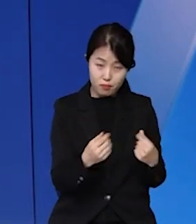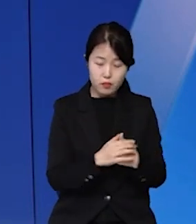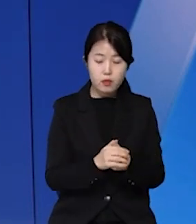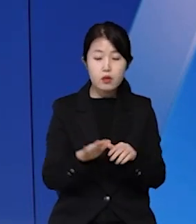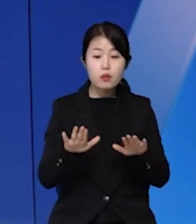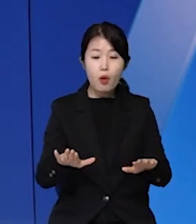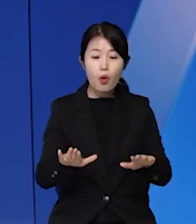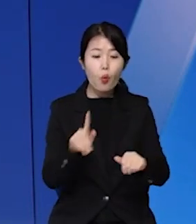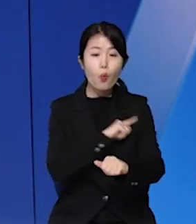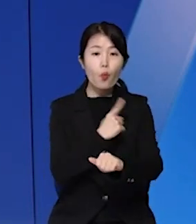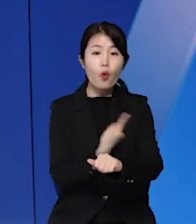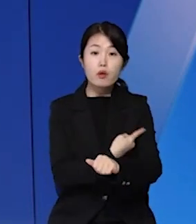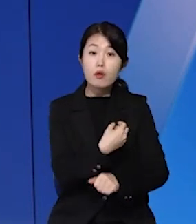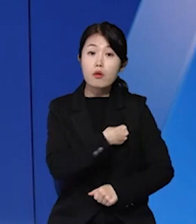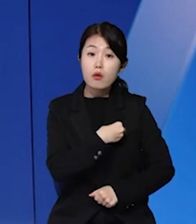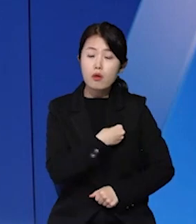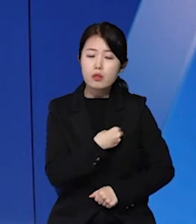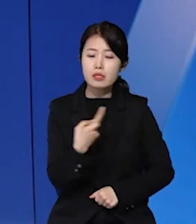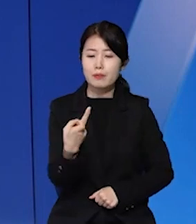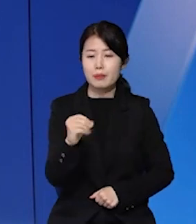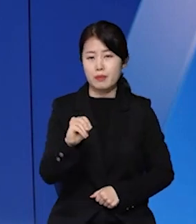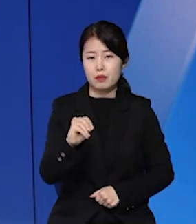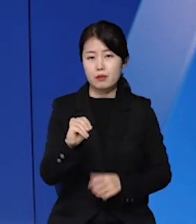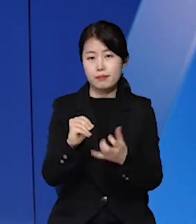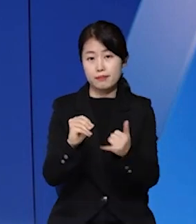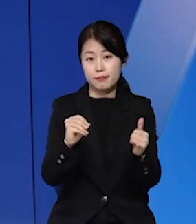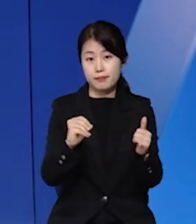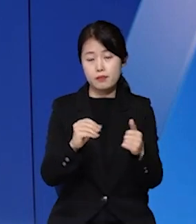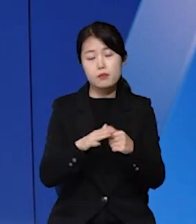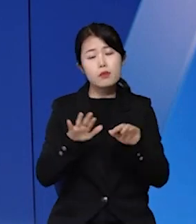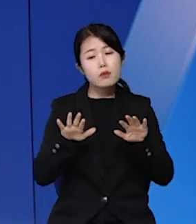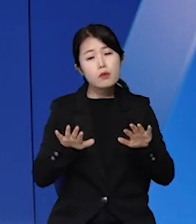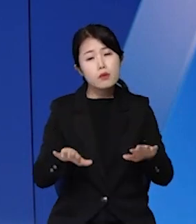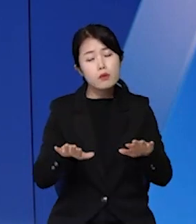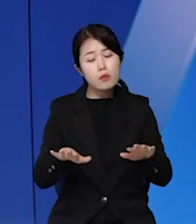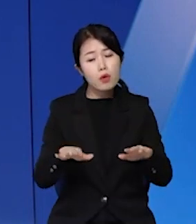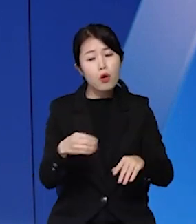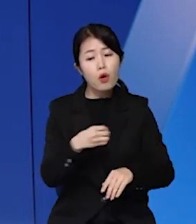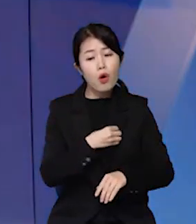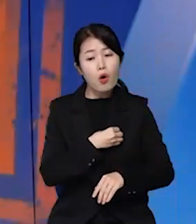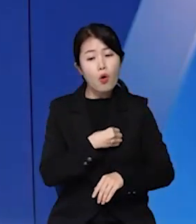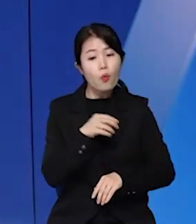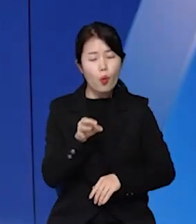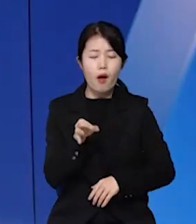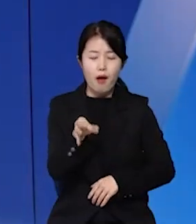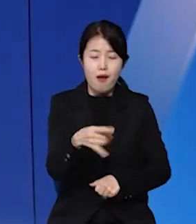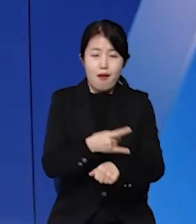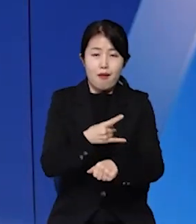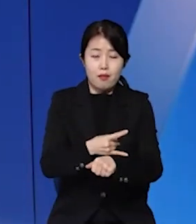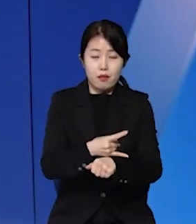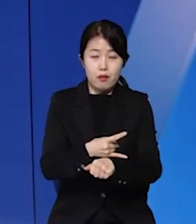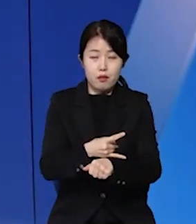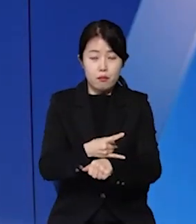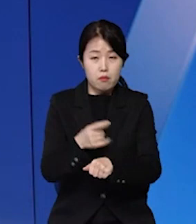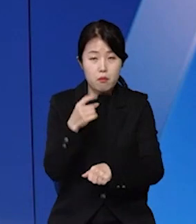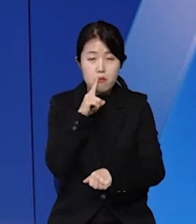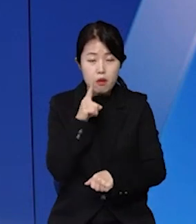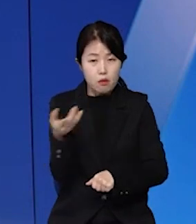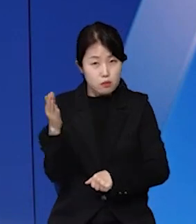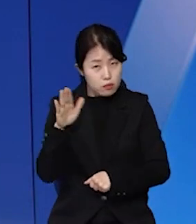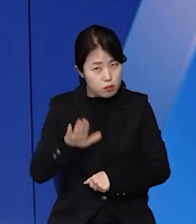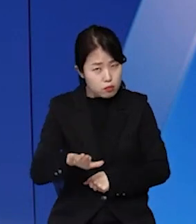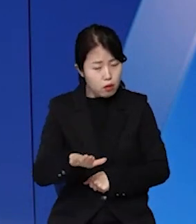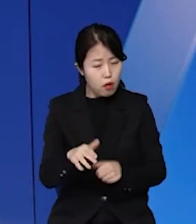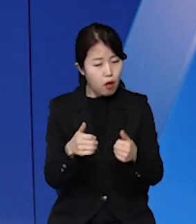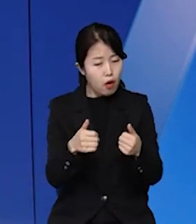약정한 권리 당원은 12만여 명입니다. 그런데 이렇게 당비를 내겠다고는 했지만 계좌번호가 다르거나